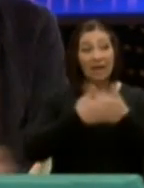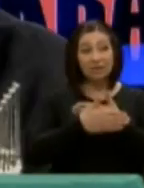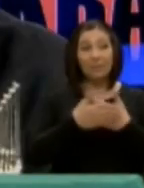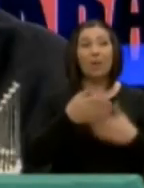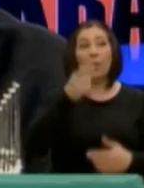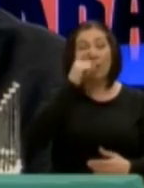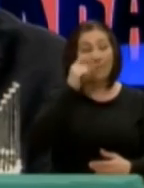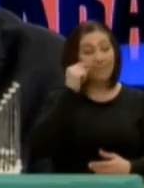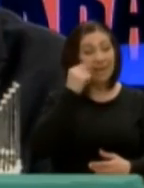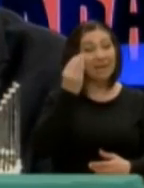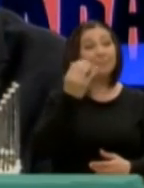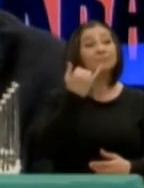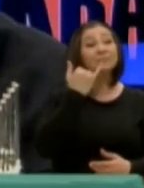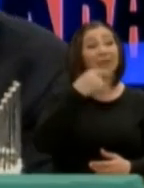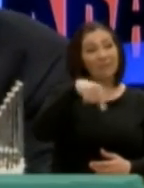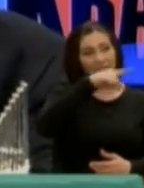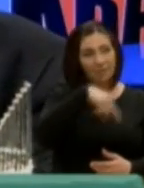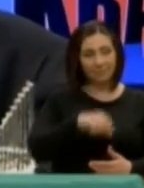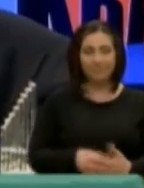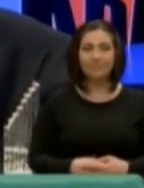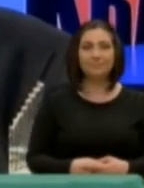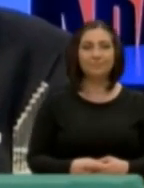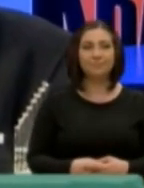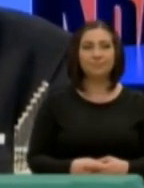ve sayın konuklar. Buyurunuz. Dinliyoruz sizi.